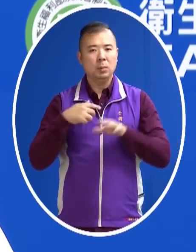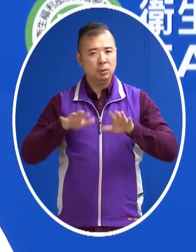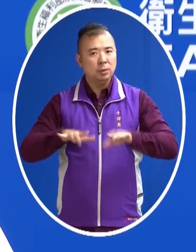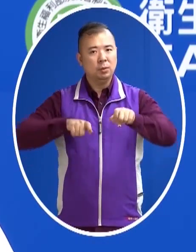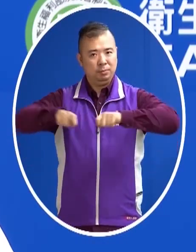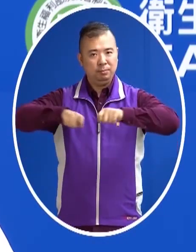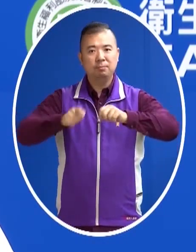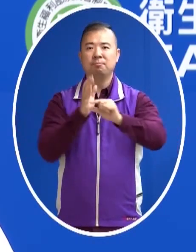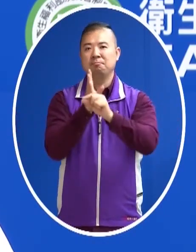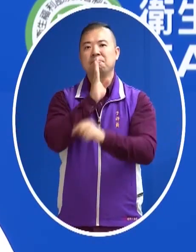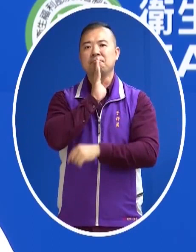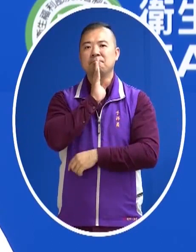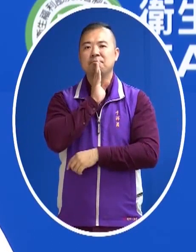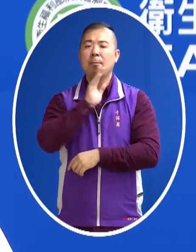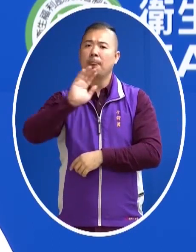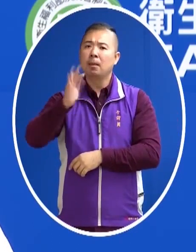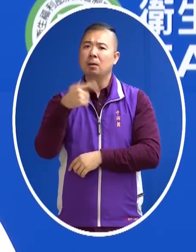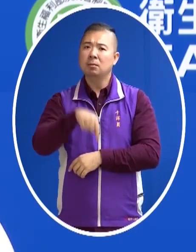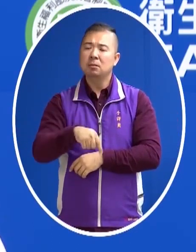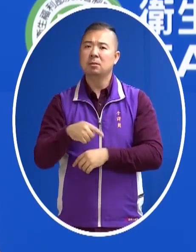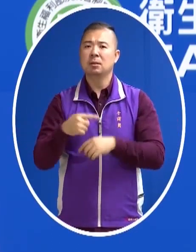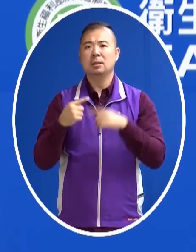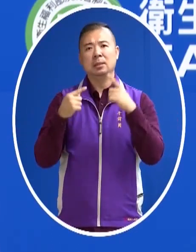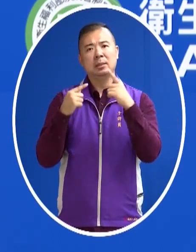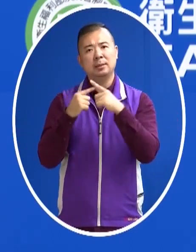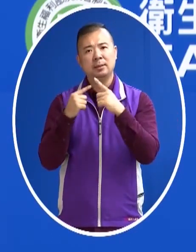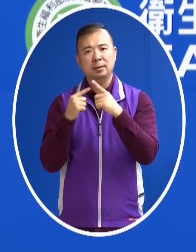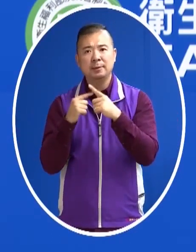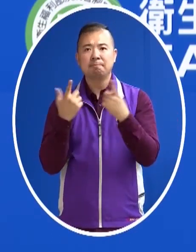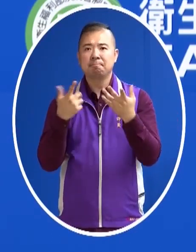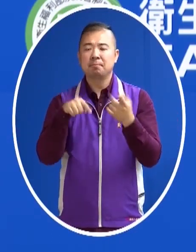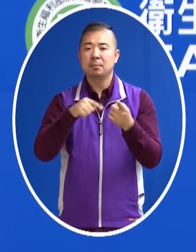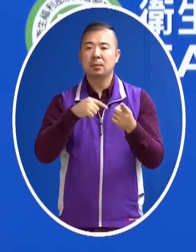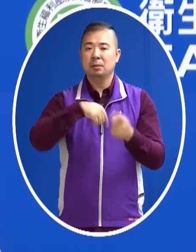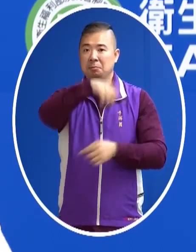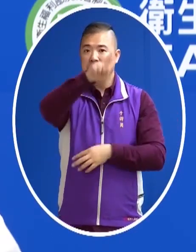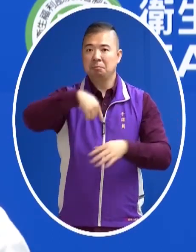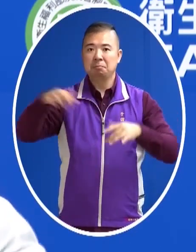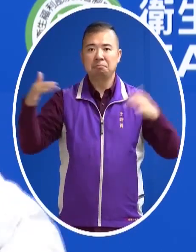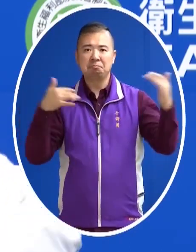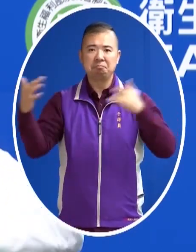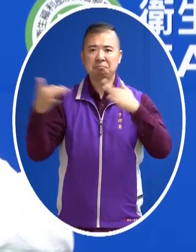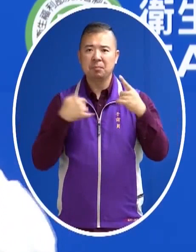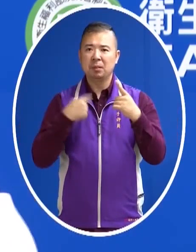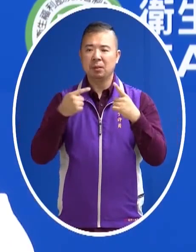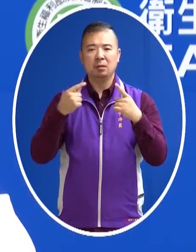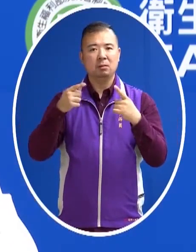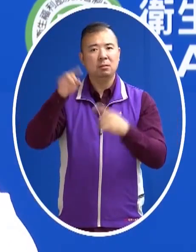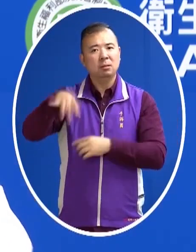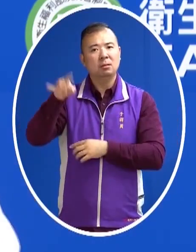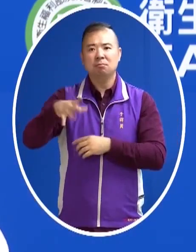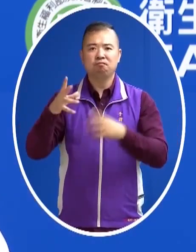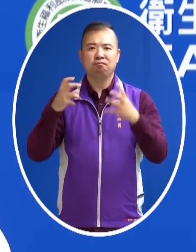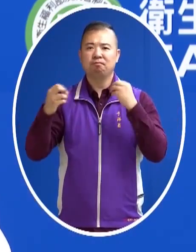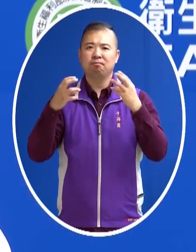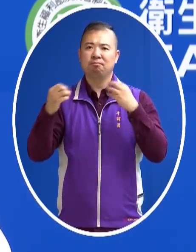考了哈，那不过你人的地方也不容易这么清楚的把它分辨出来，不过在武汉